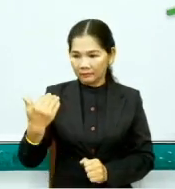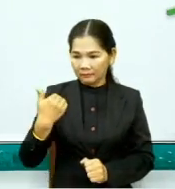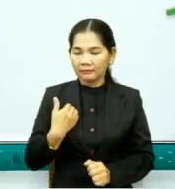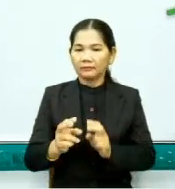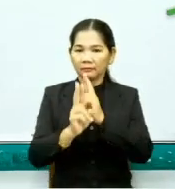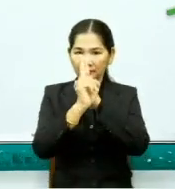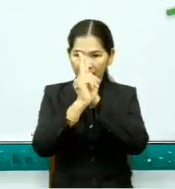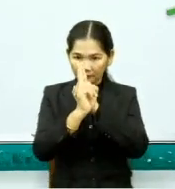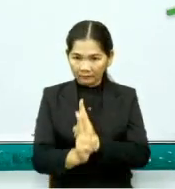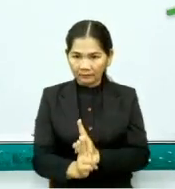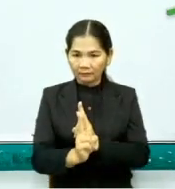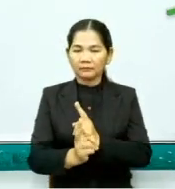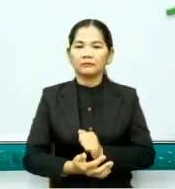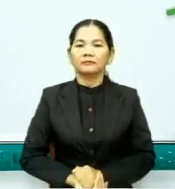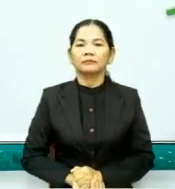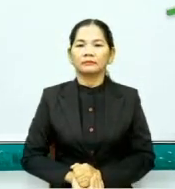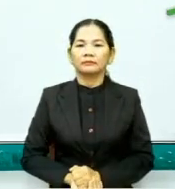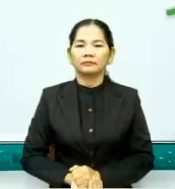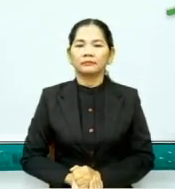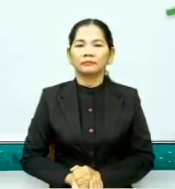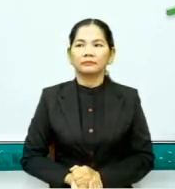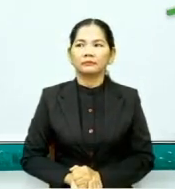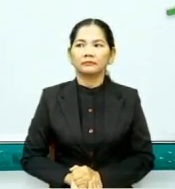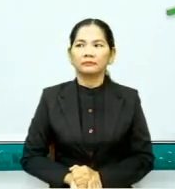Miễn cắt từ dứa.